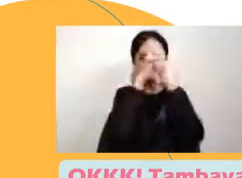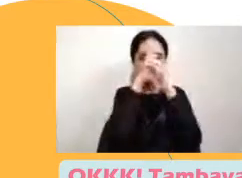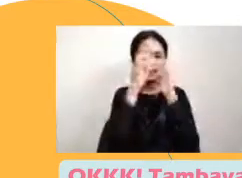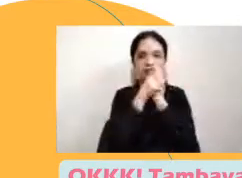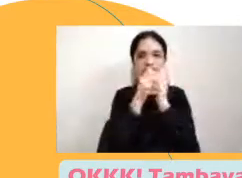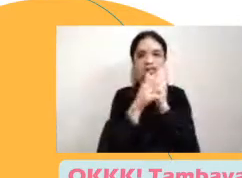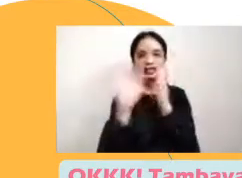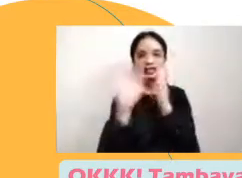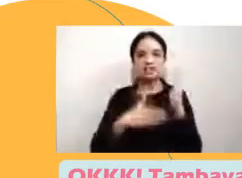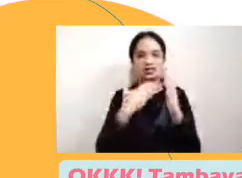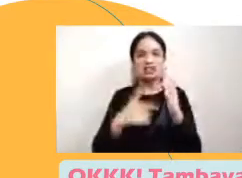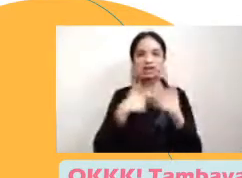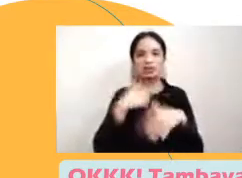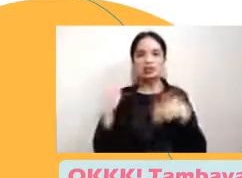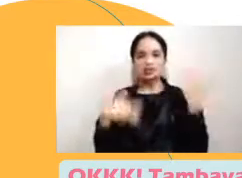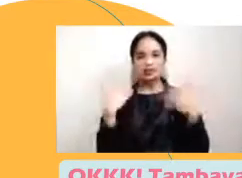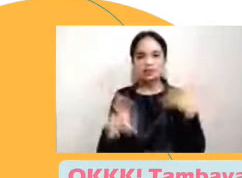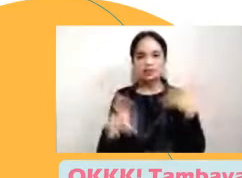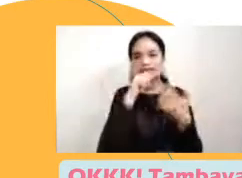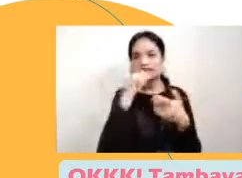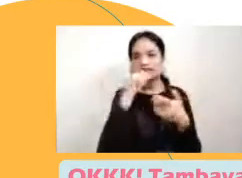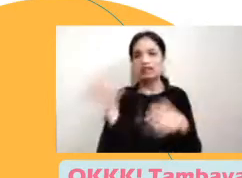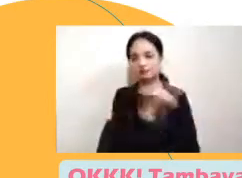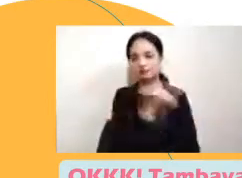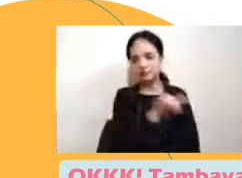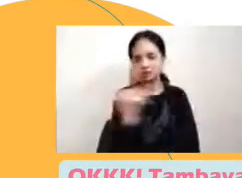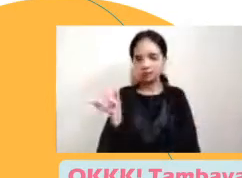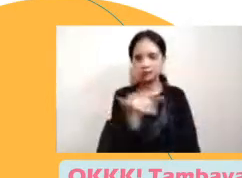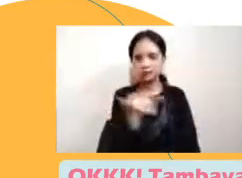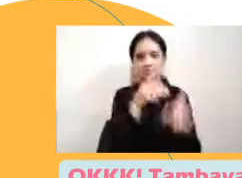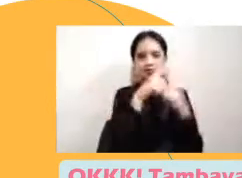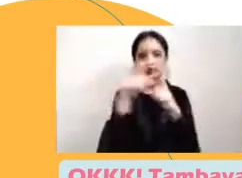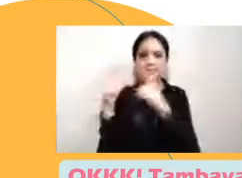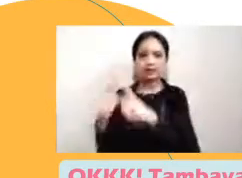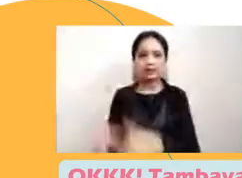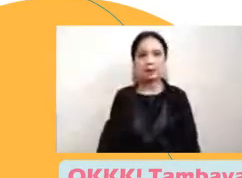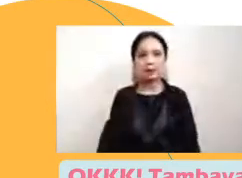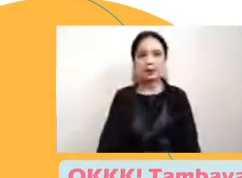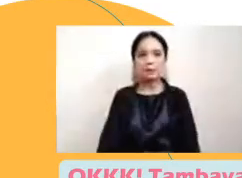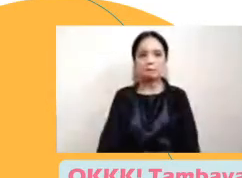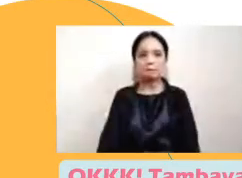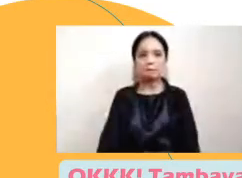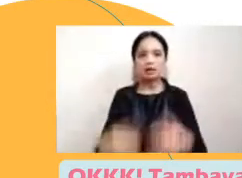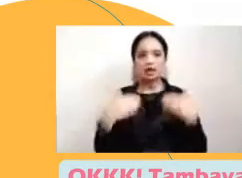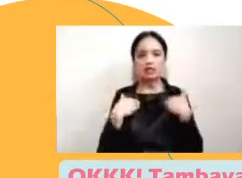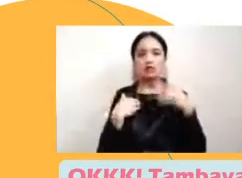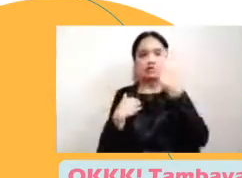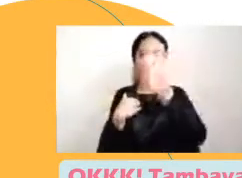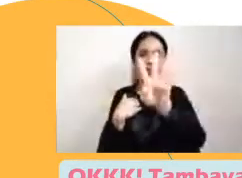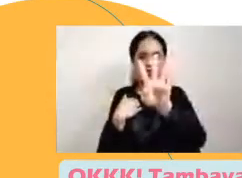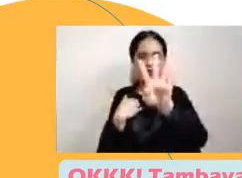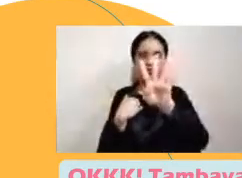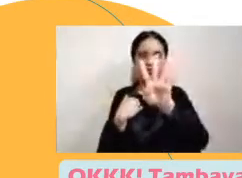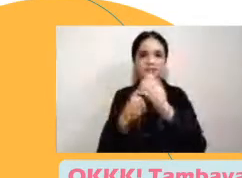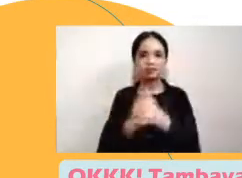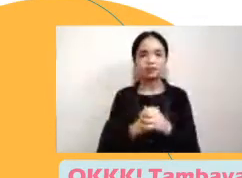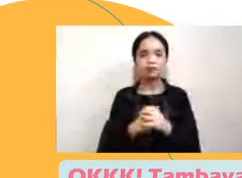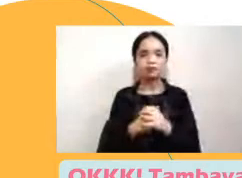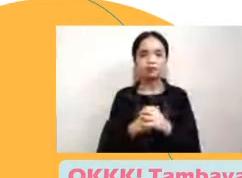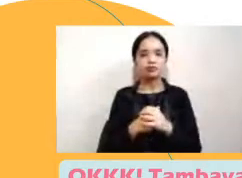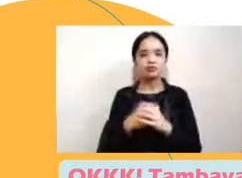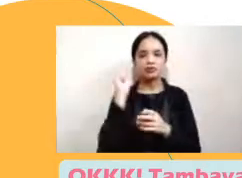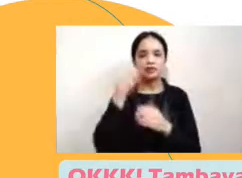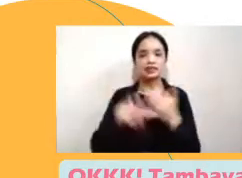mga imperfect rhymes. Yes. Okay. Wow, may apat na tayo meron sa ibon. Internal rhyme. Yes, yes, yes.